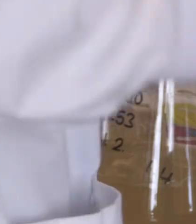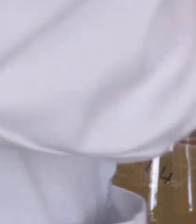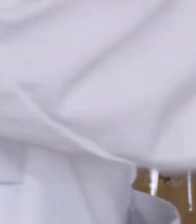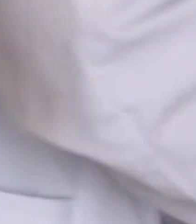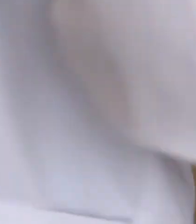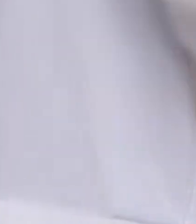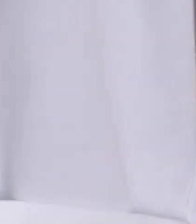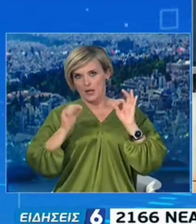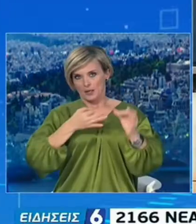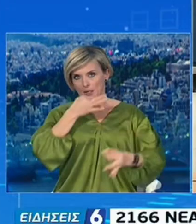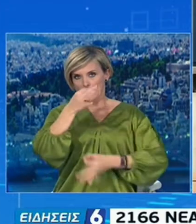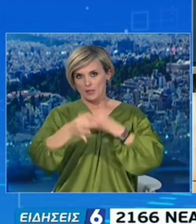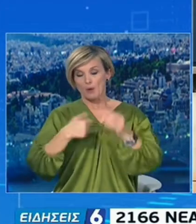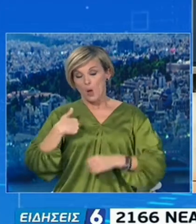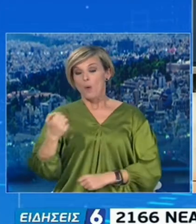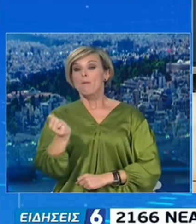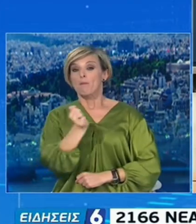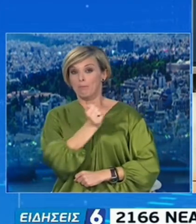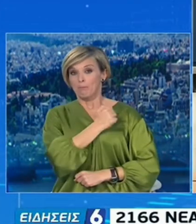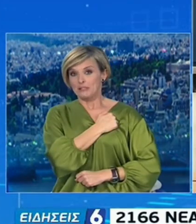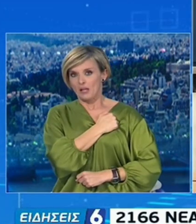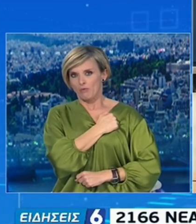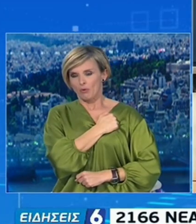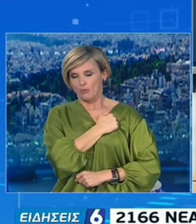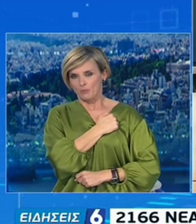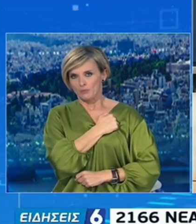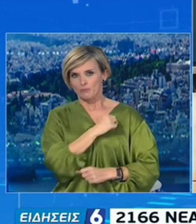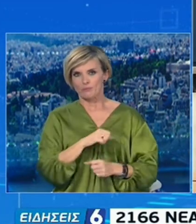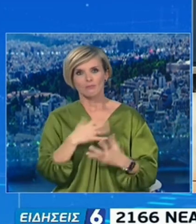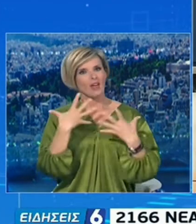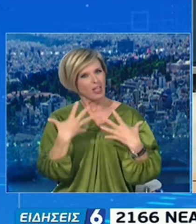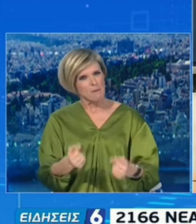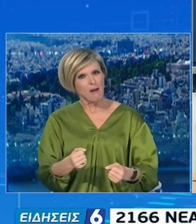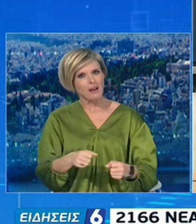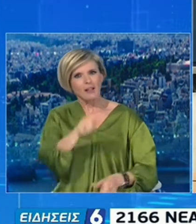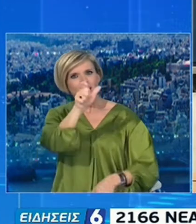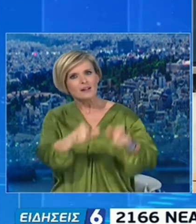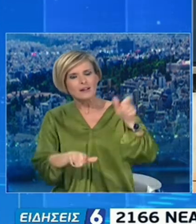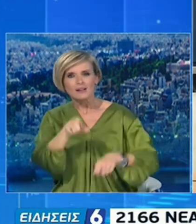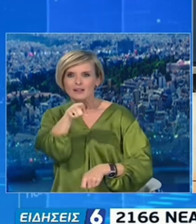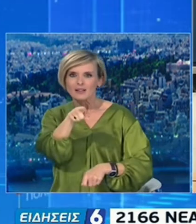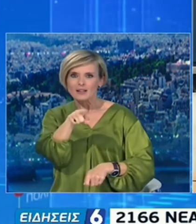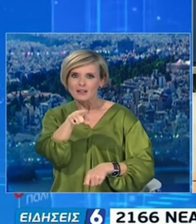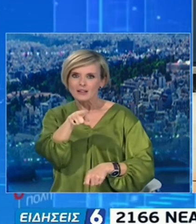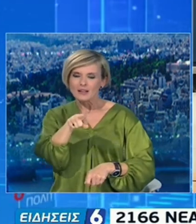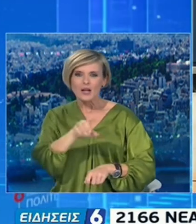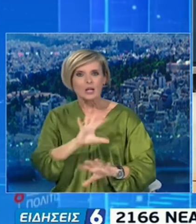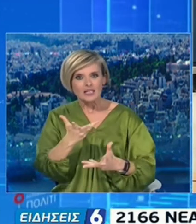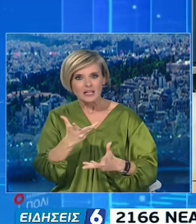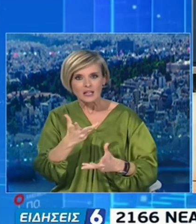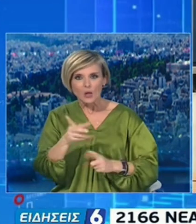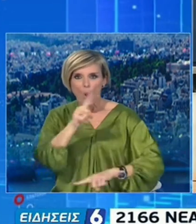ΜΕΘ. Θεωρώ αδιανόητο ότι υπάρχει κάποιος άνθρωπος που ισχυρίζεται ότι μένουν άνθρωποι εκτός ΜΕΘ.